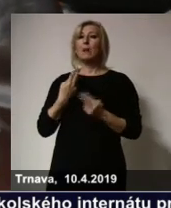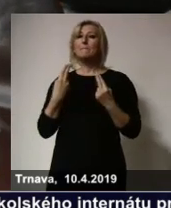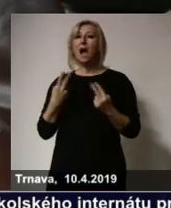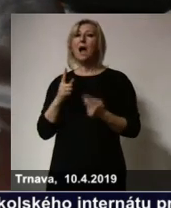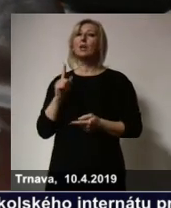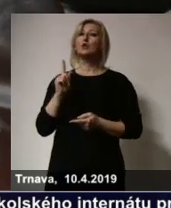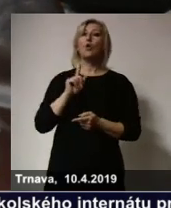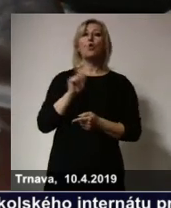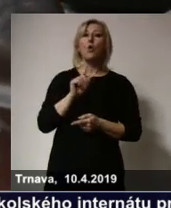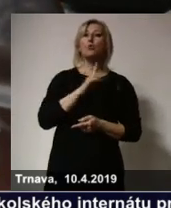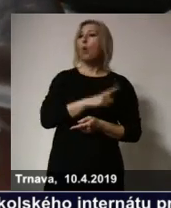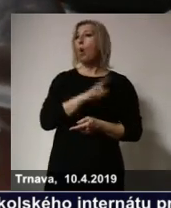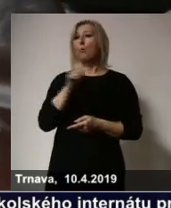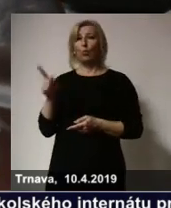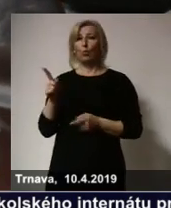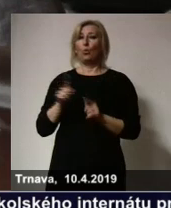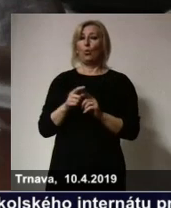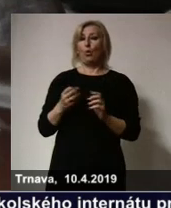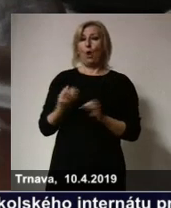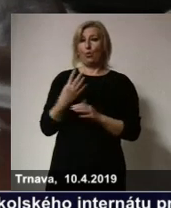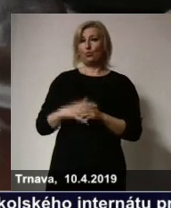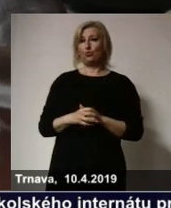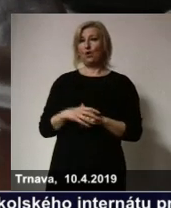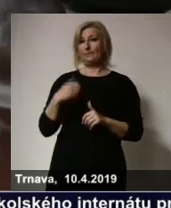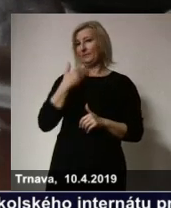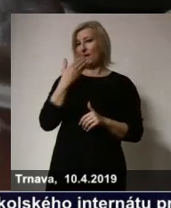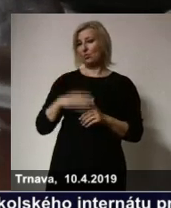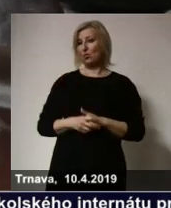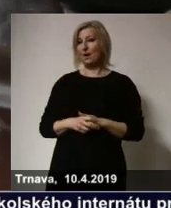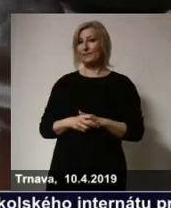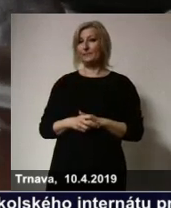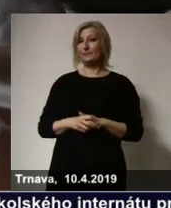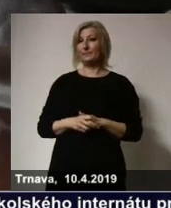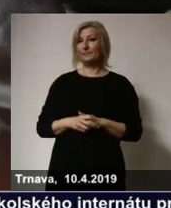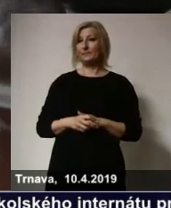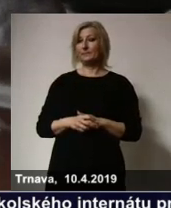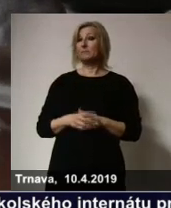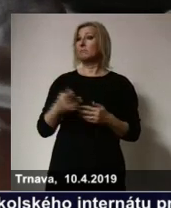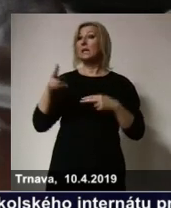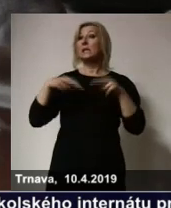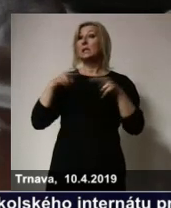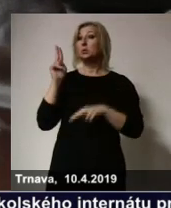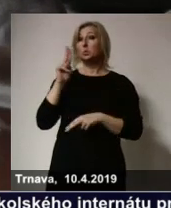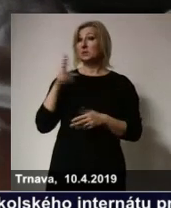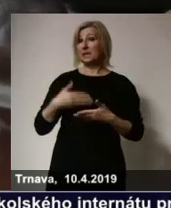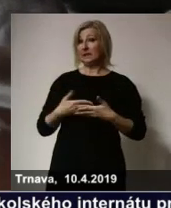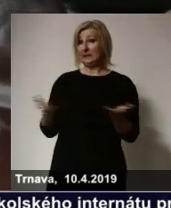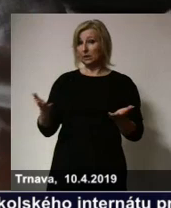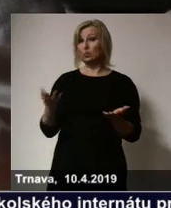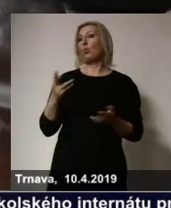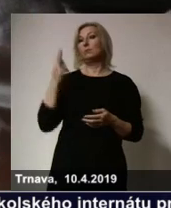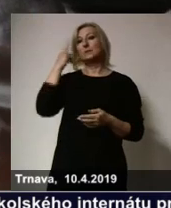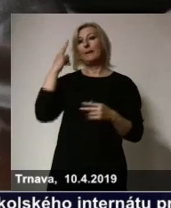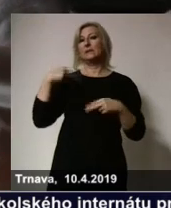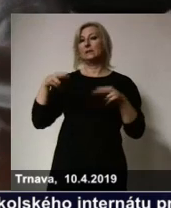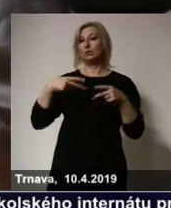školy. Ďakujem. Ak nie je žiadna ďalšia ambícia na diskusiu, diskusiu týmto uzatváram a